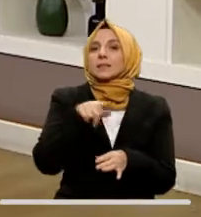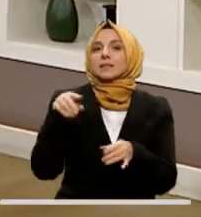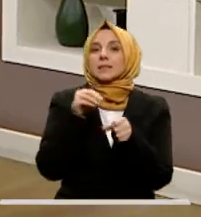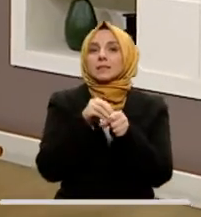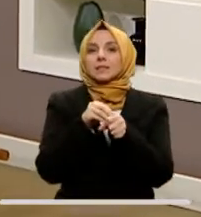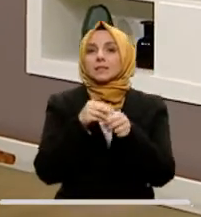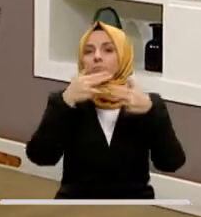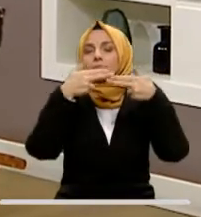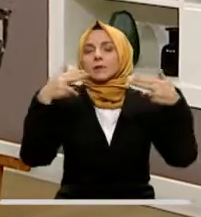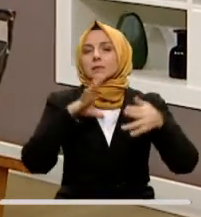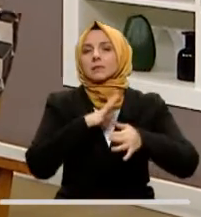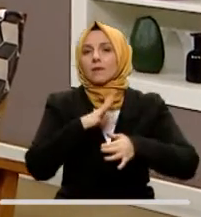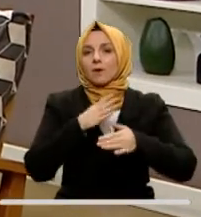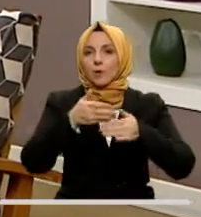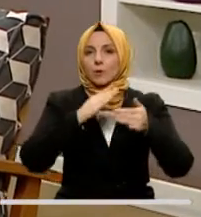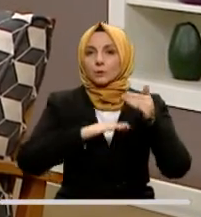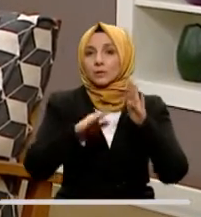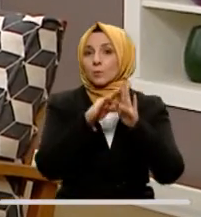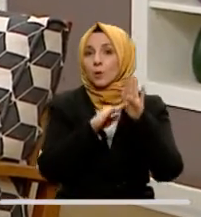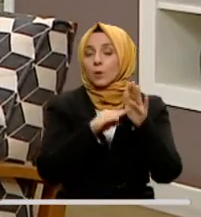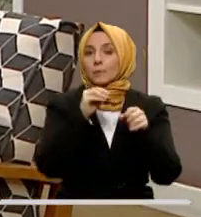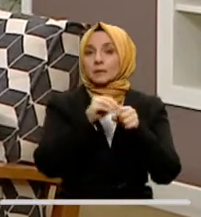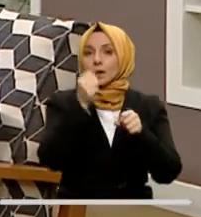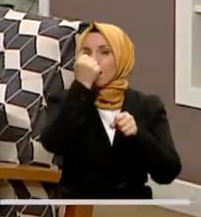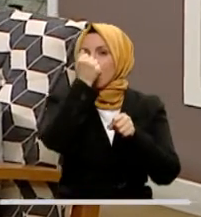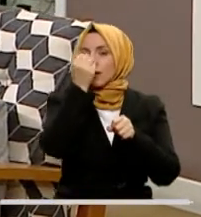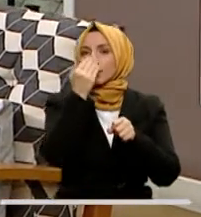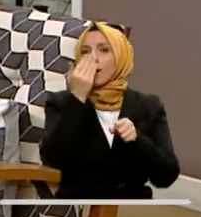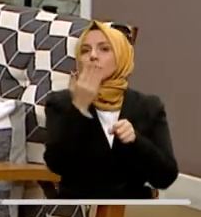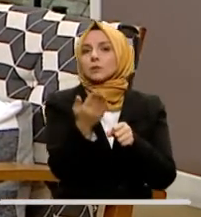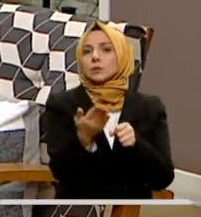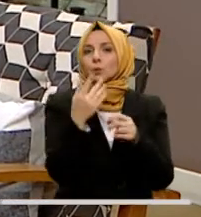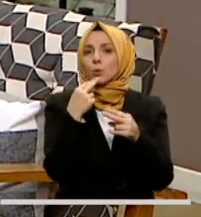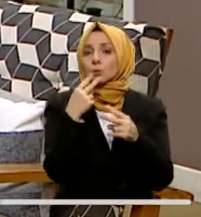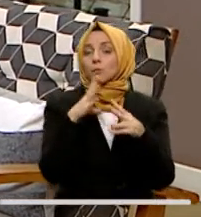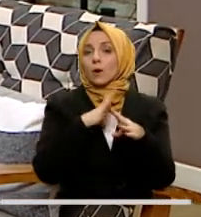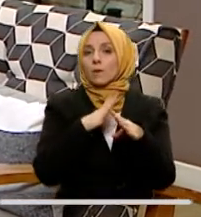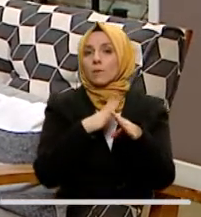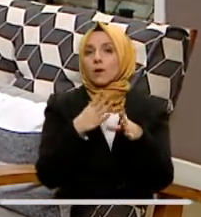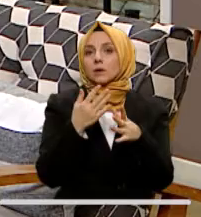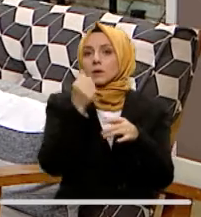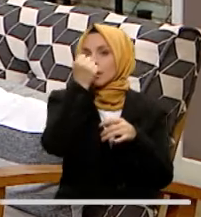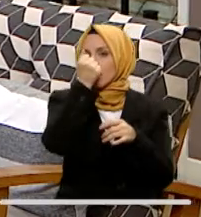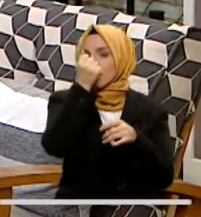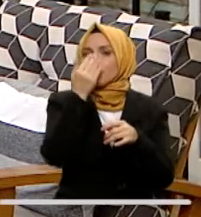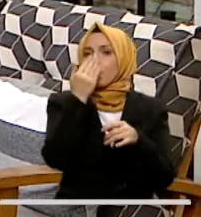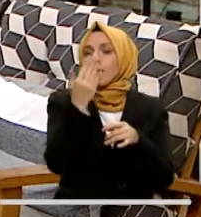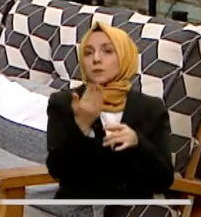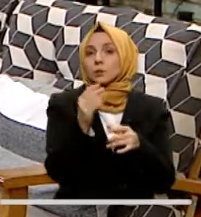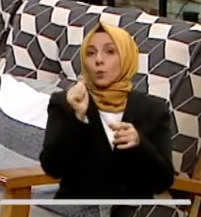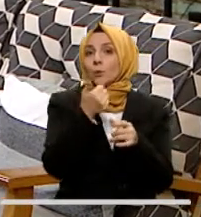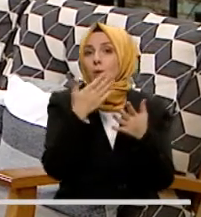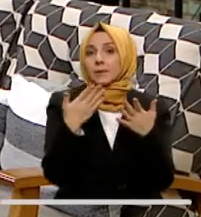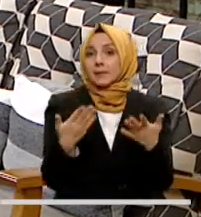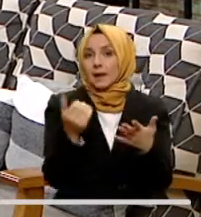konu başlıkları hazırladık öncelikli olarak yayınımızda kan bağışı sürecini konuşacağız Efendim kan bağışlamanın önemi nedir kan